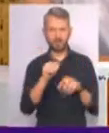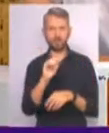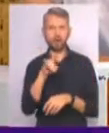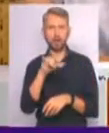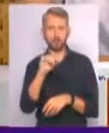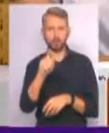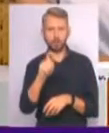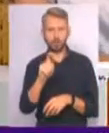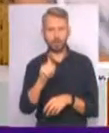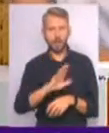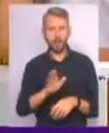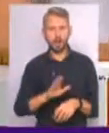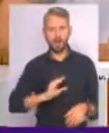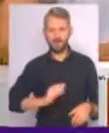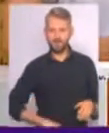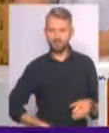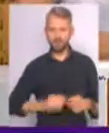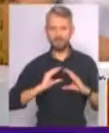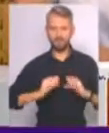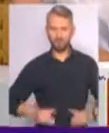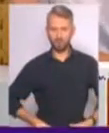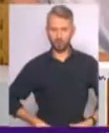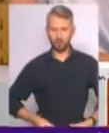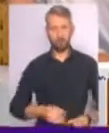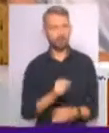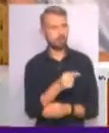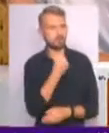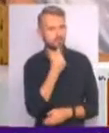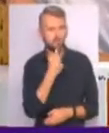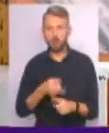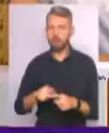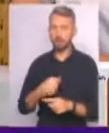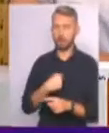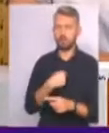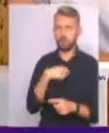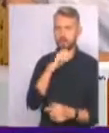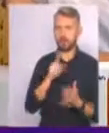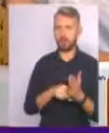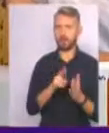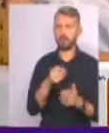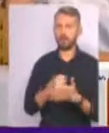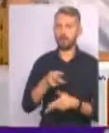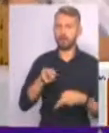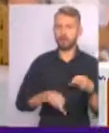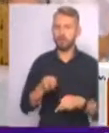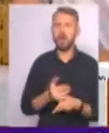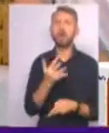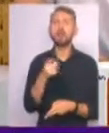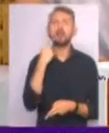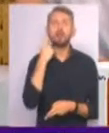А, ні. Фартух, да, з фартуком сложно. Це до мене вже тоді питання, як до хірурга. Скажіть, скільки вам